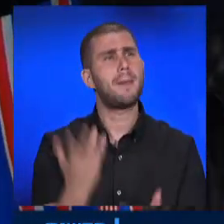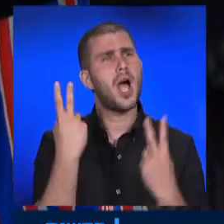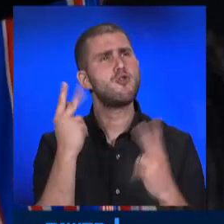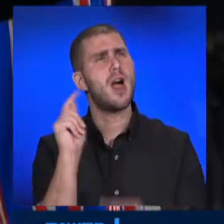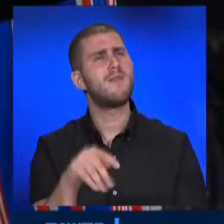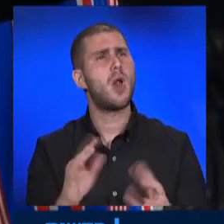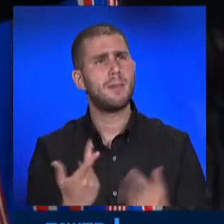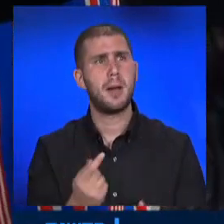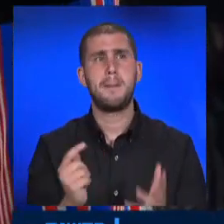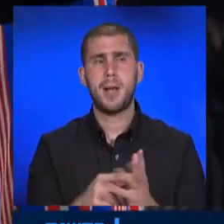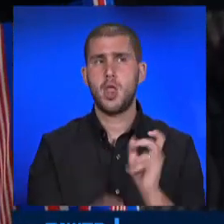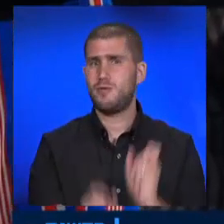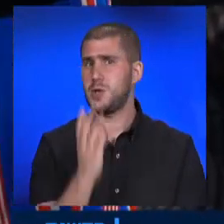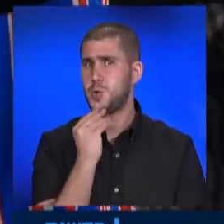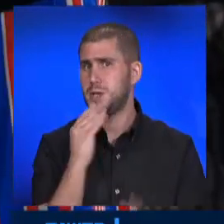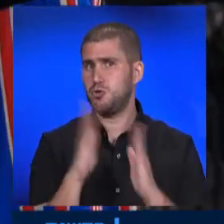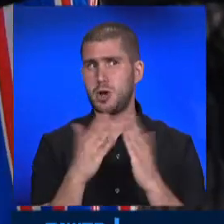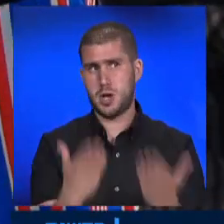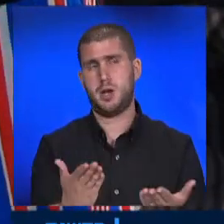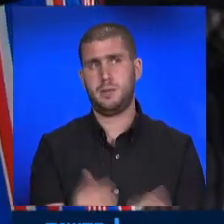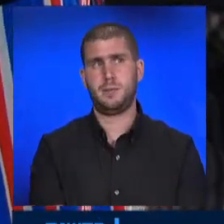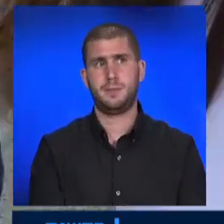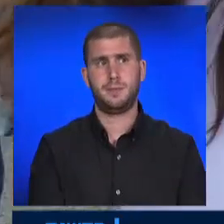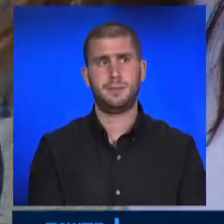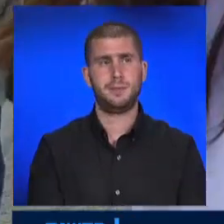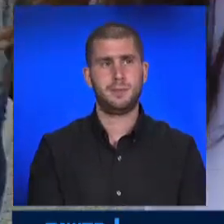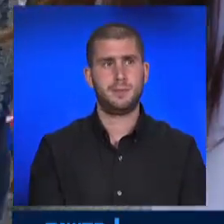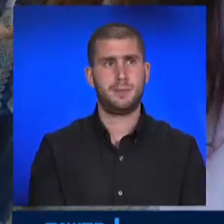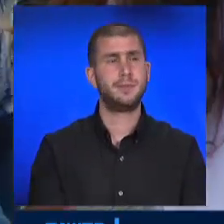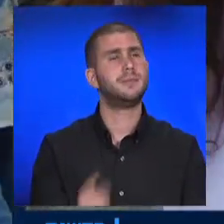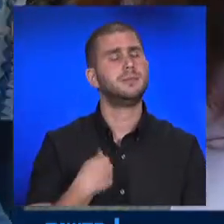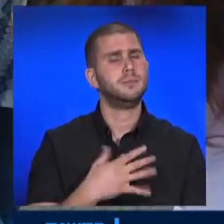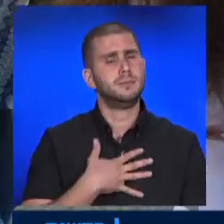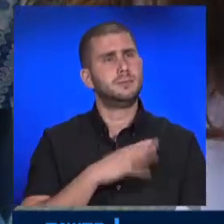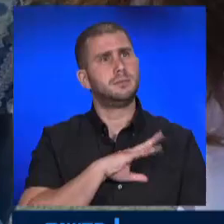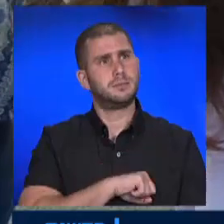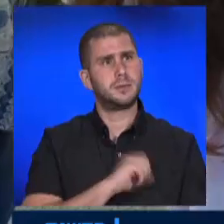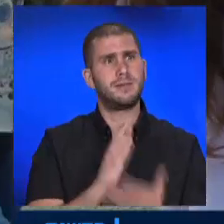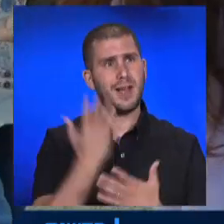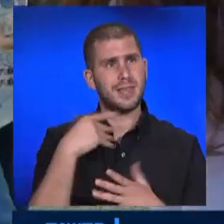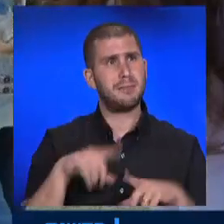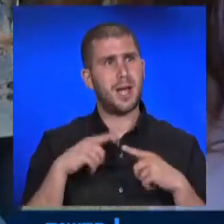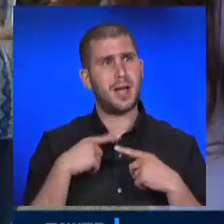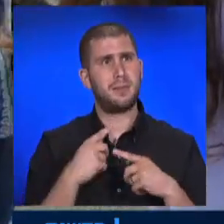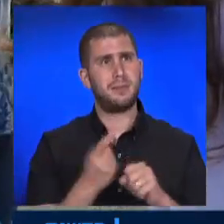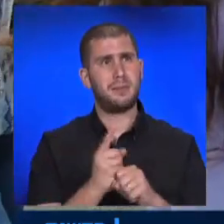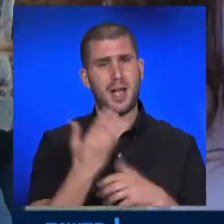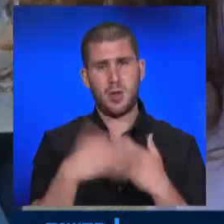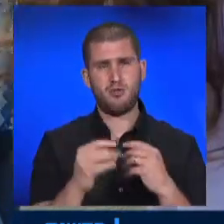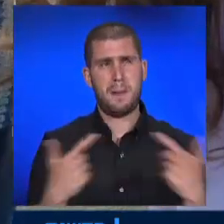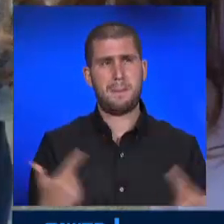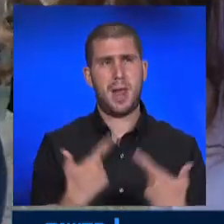zu kommen? Ja, nur aus Gründen weil des jüdischen Mitbürgers hier. Ne? Mich betrifft das. Ich habe noch die letzten Züge vom Krieg mitbekommen.